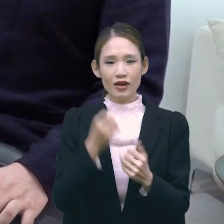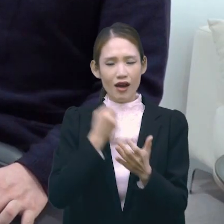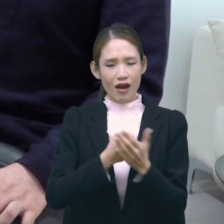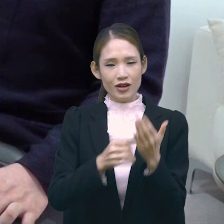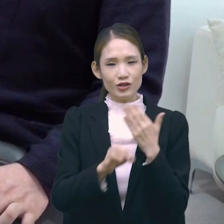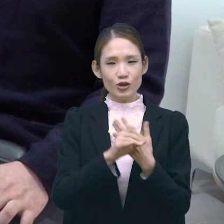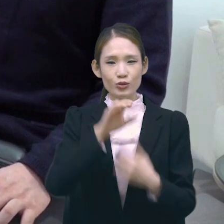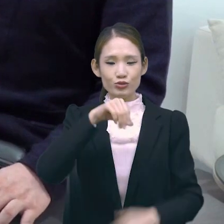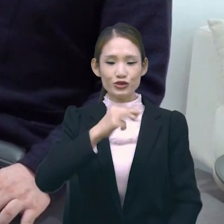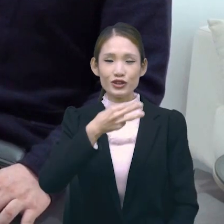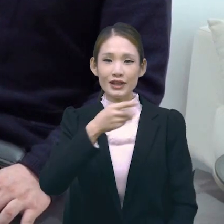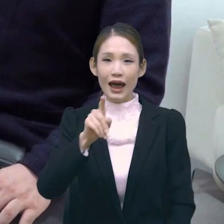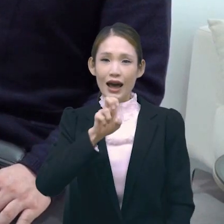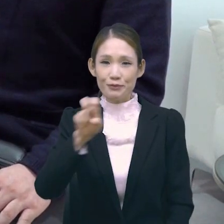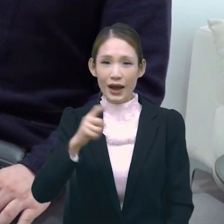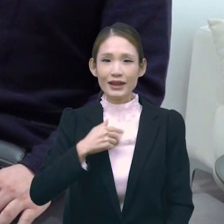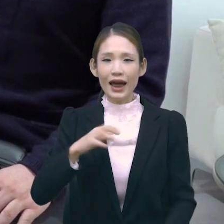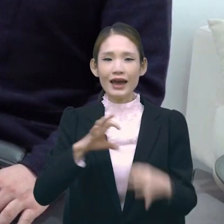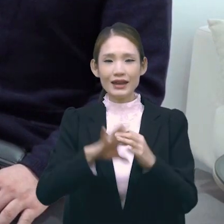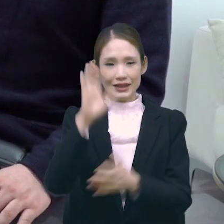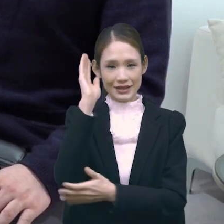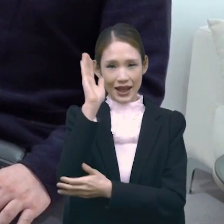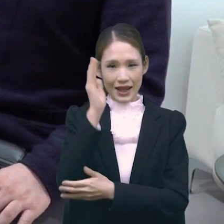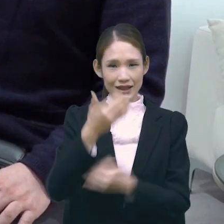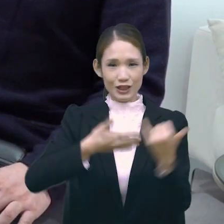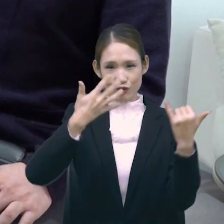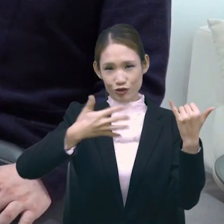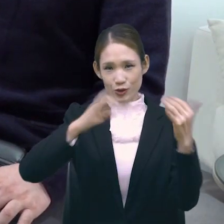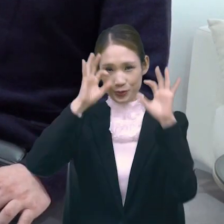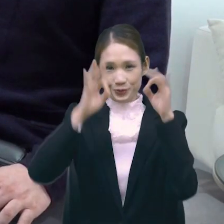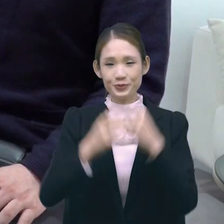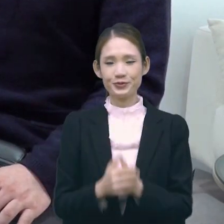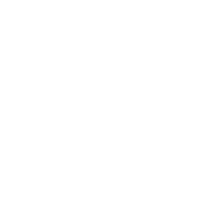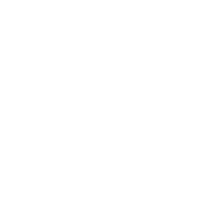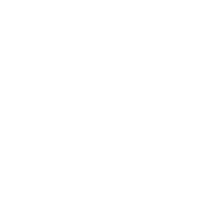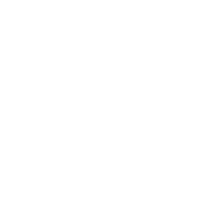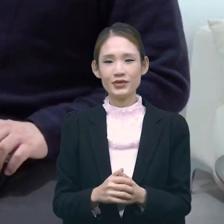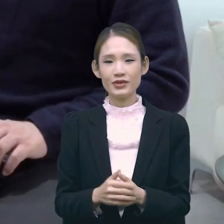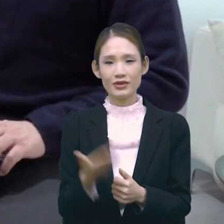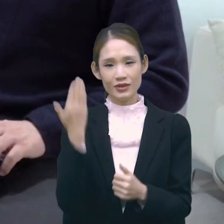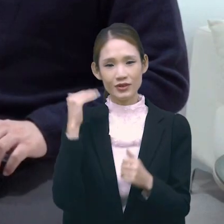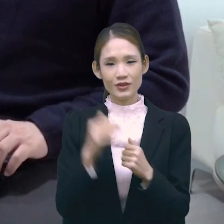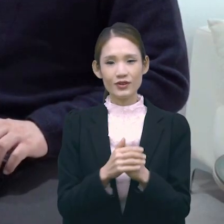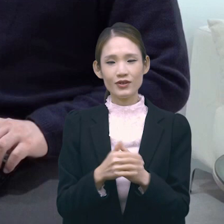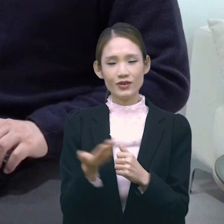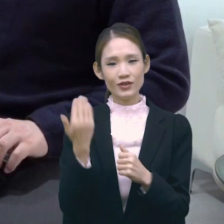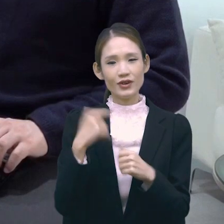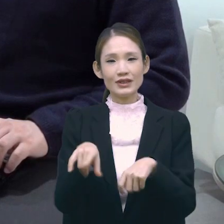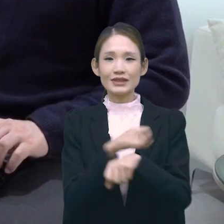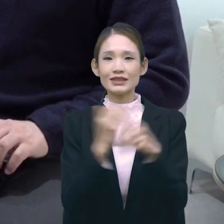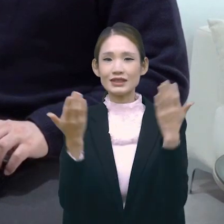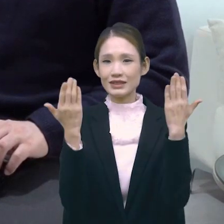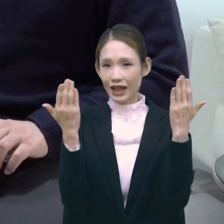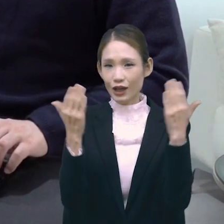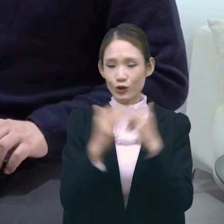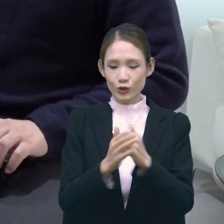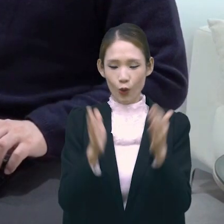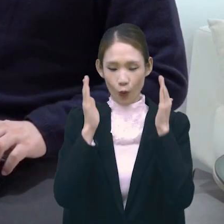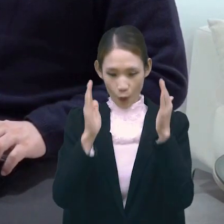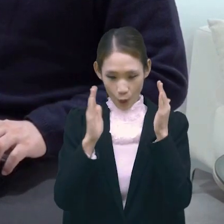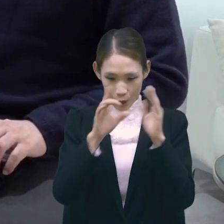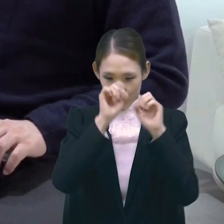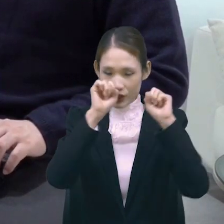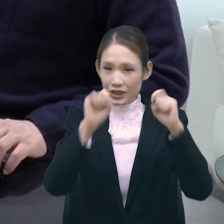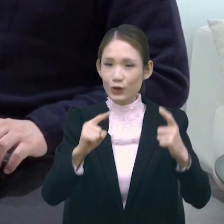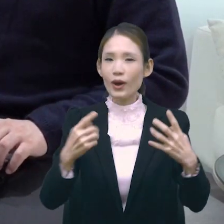아쉬우면은 플라마 나의 이야기 검색하시면은 네. 유튜브로 네, 들어보실 수 있습니다. 제가 요즘 작년에 제가 특수교육에 대해서